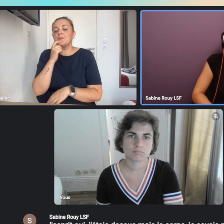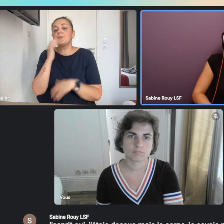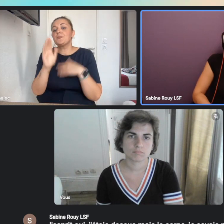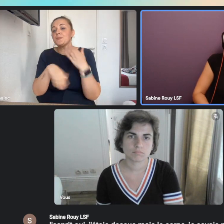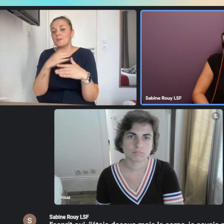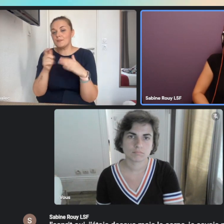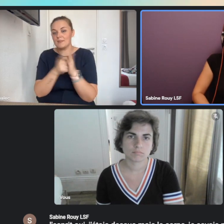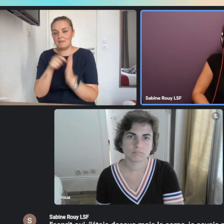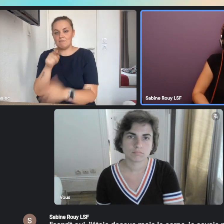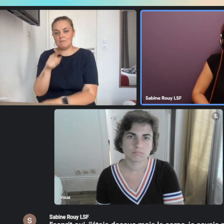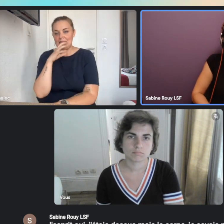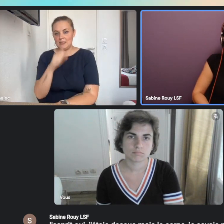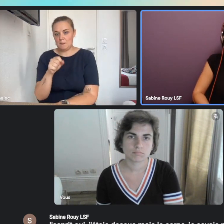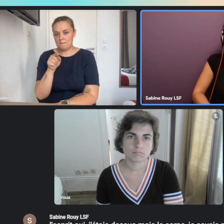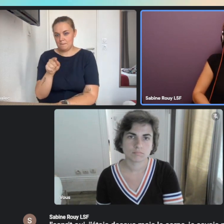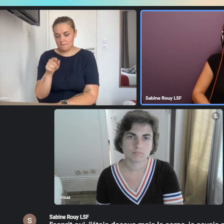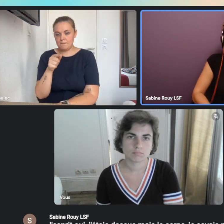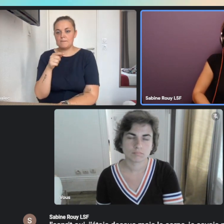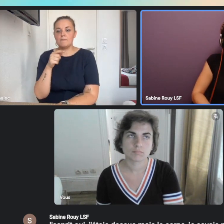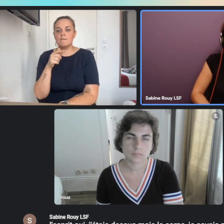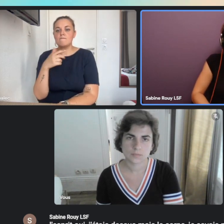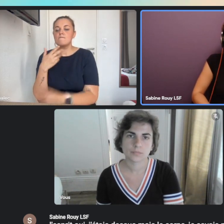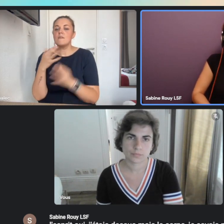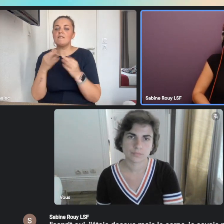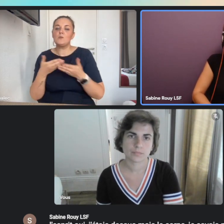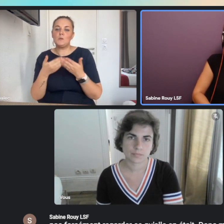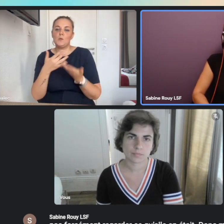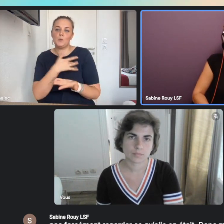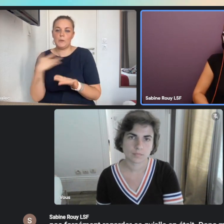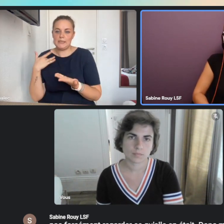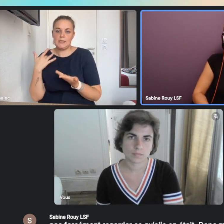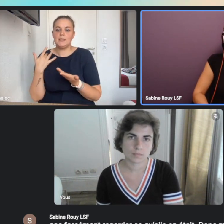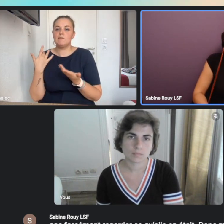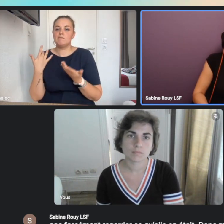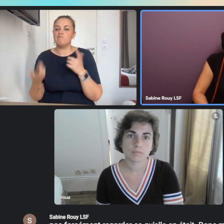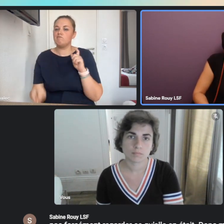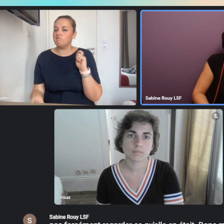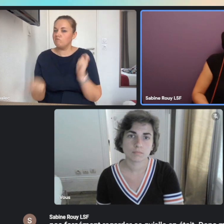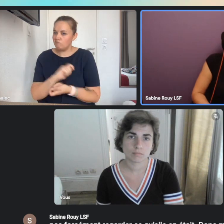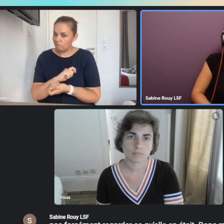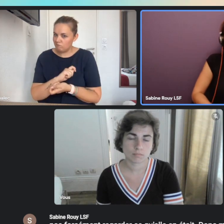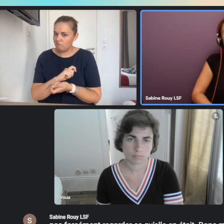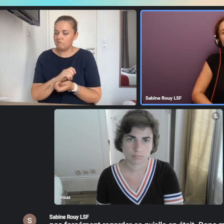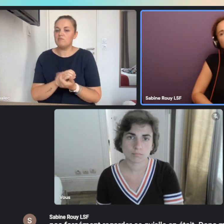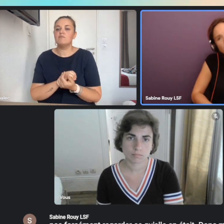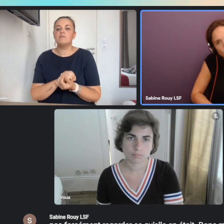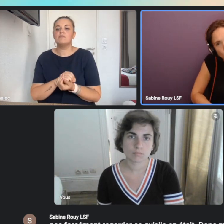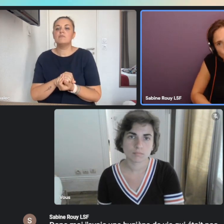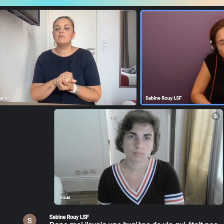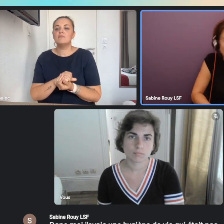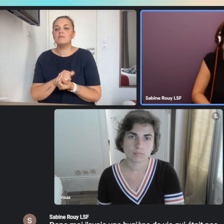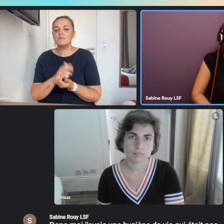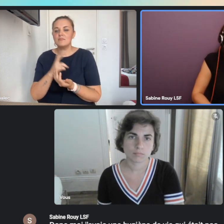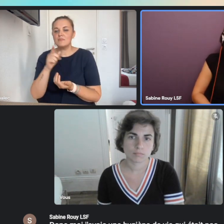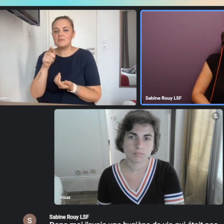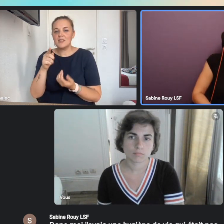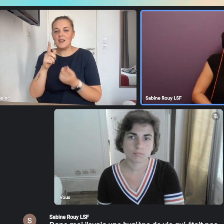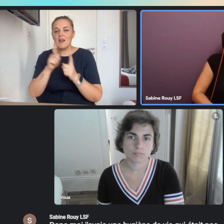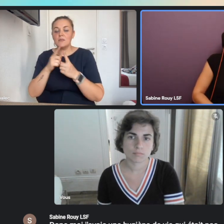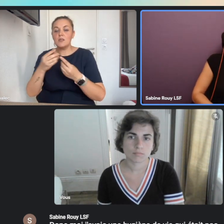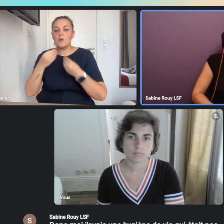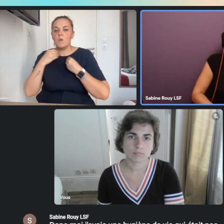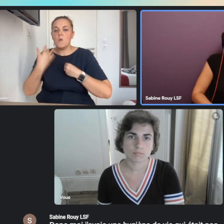forcément, investi dedans et en décembre, concernant donc des soucis de santé qui ont